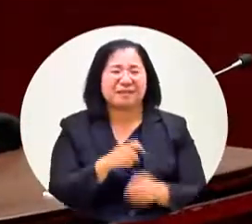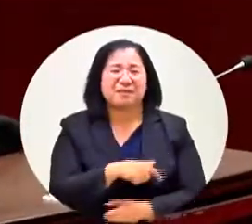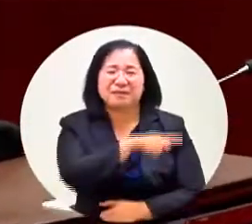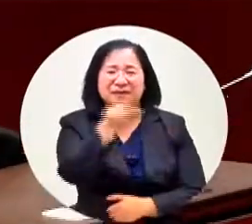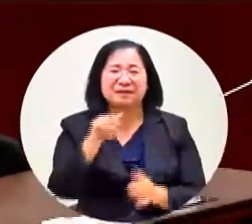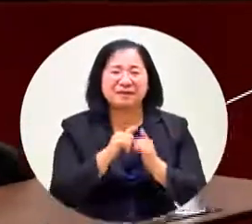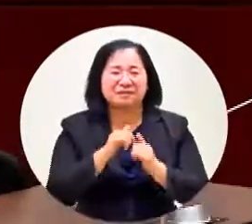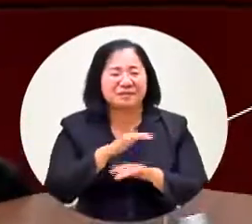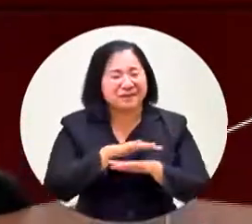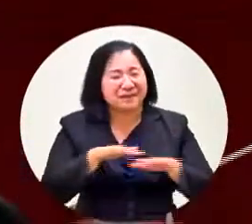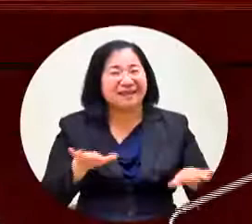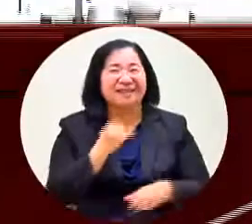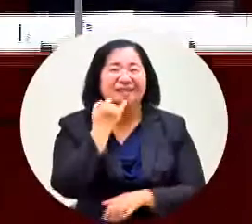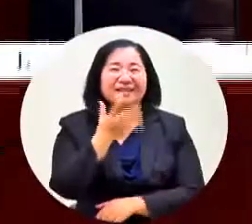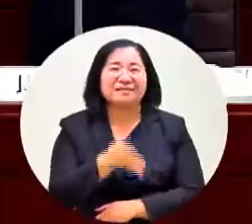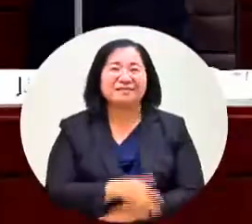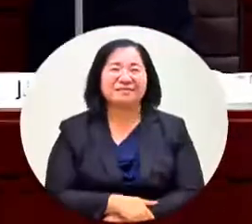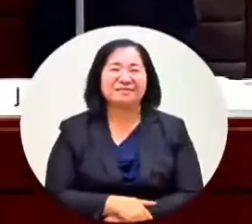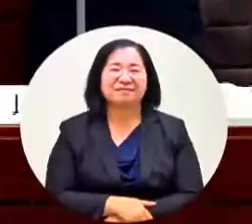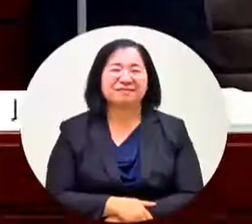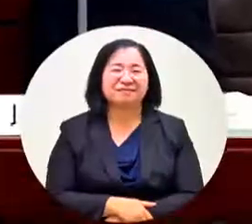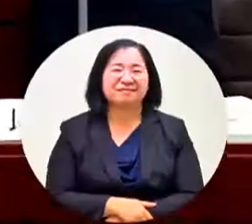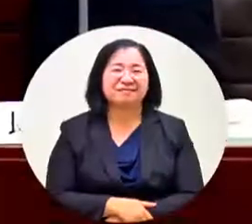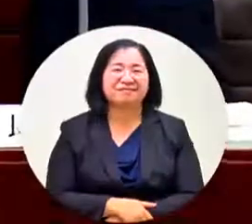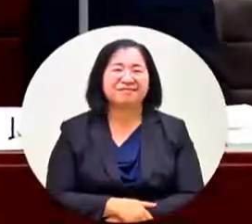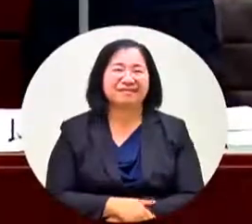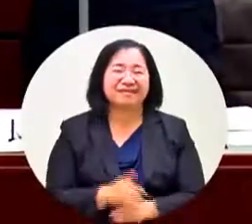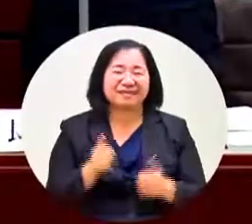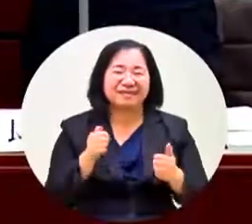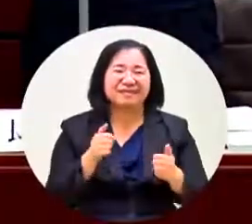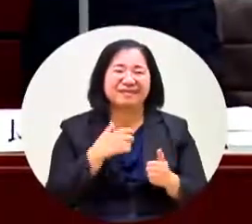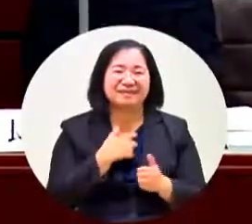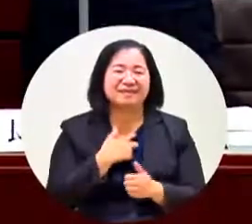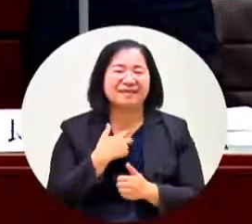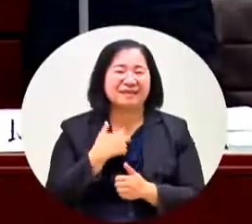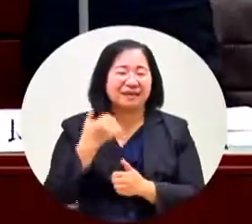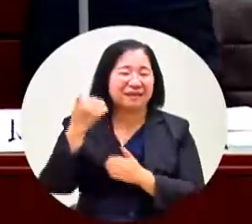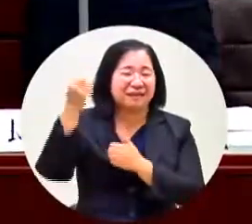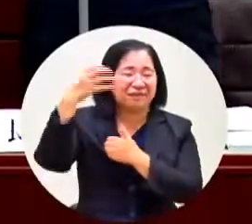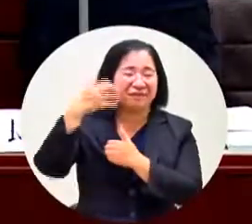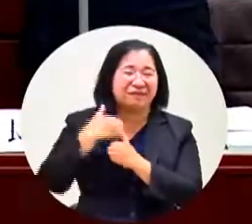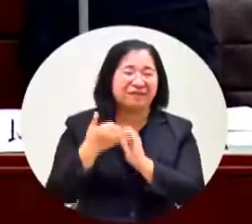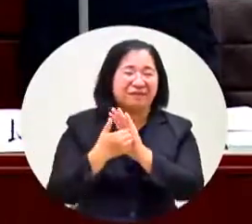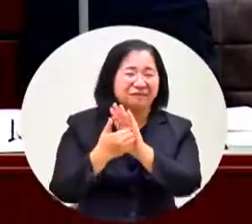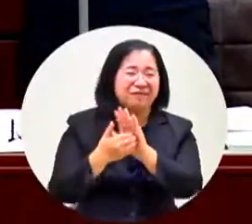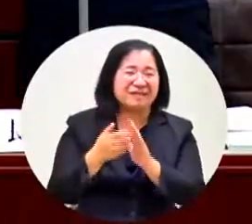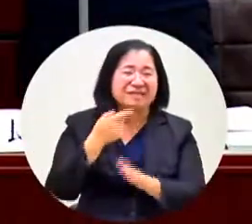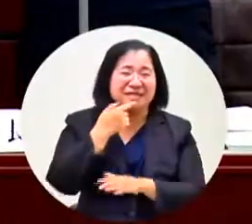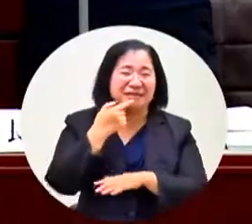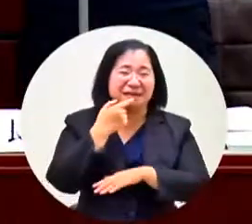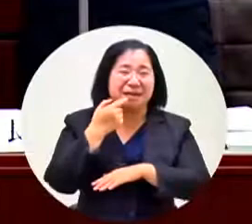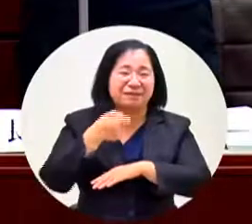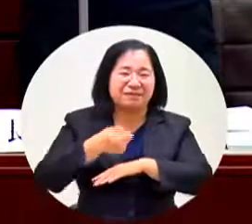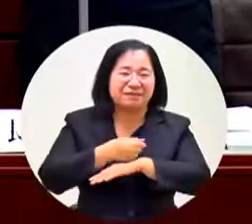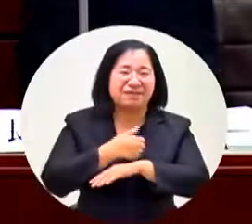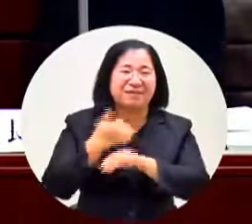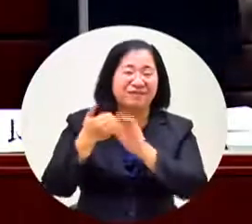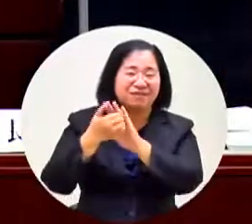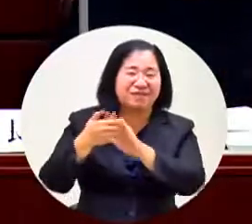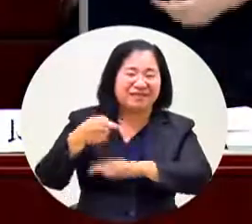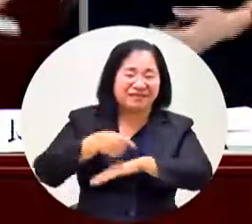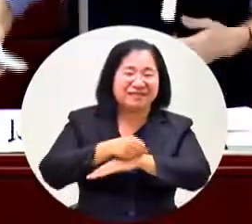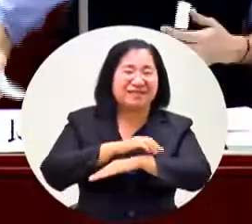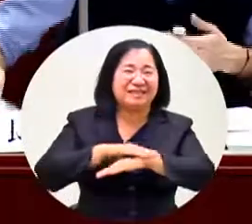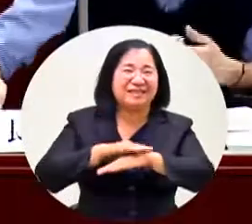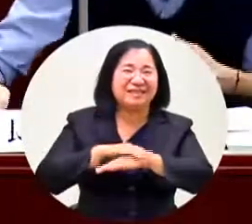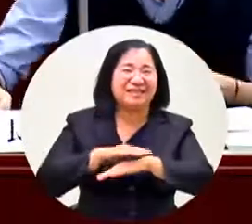啊防晒乳，好不好？防晒乳，希望你要有信心继续恢复雪白的皮肤，为高雄拼市政，好